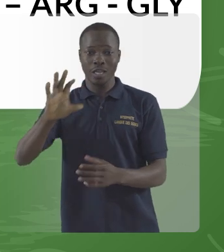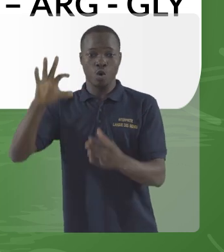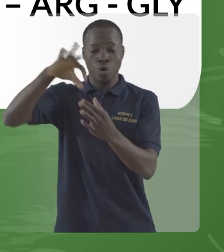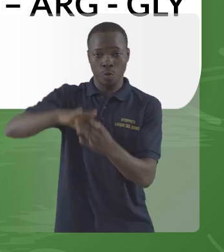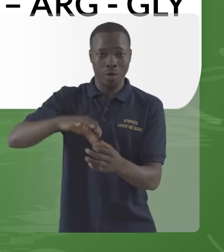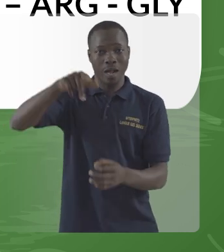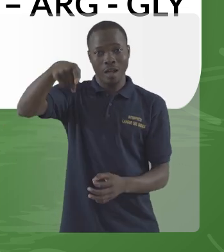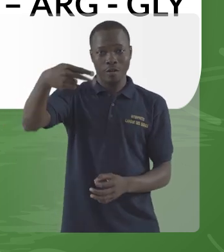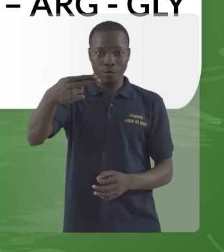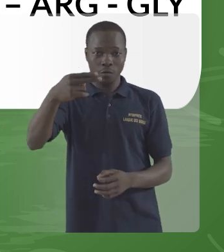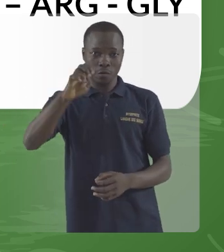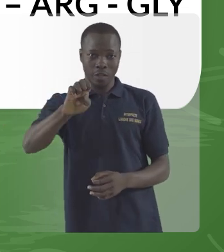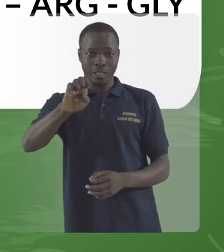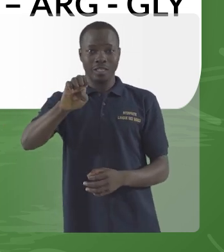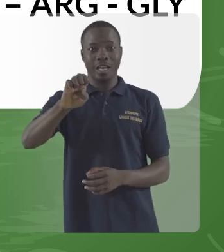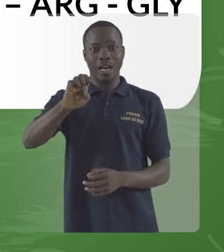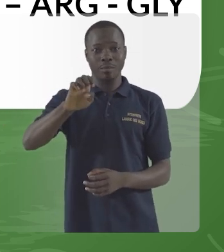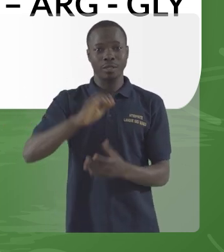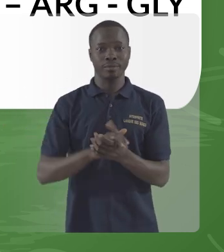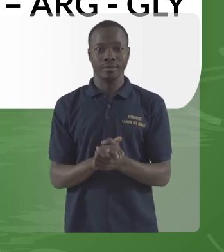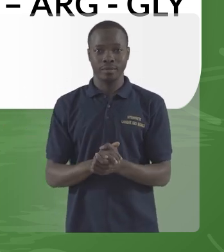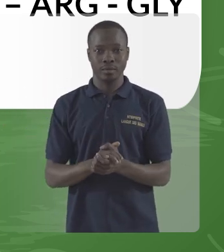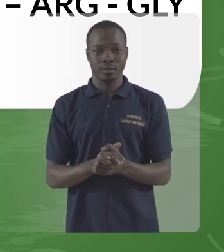UUC code pour la phénylalanine.